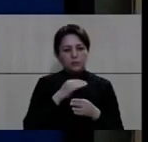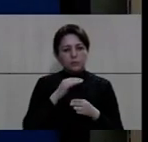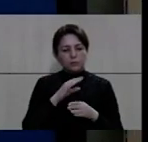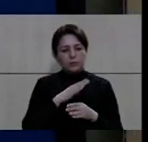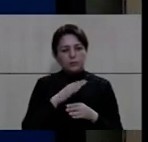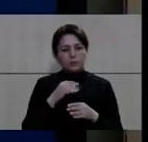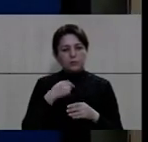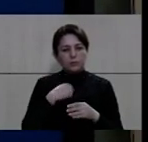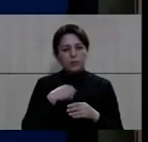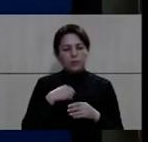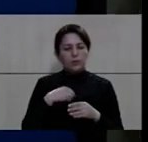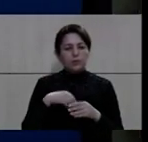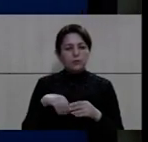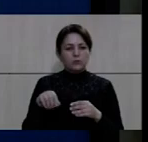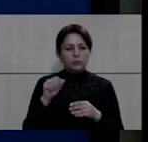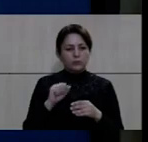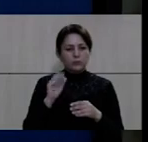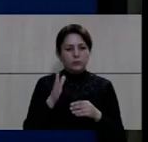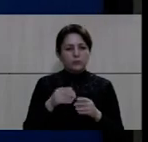мен өчіремен.